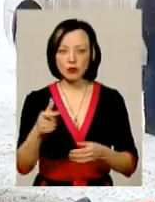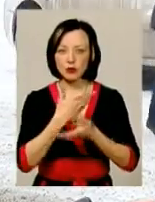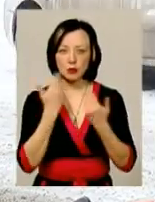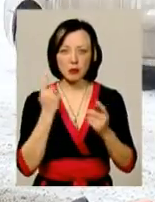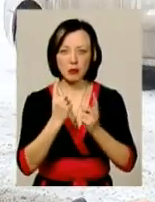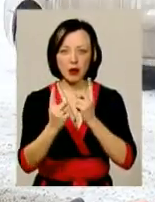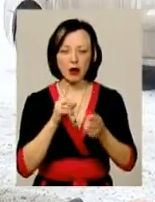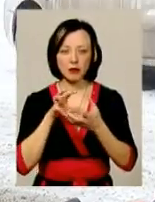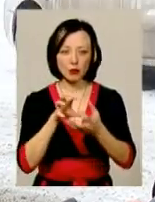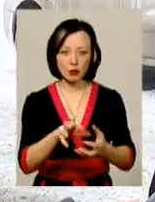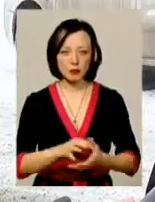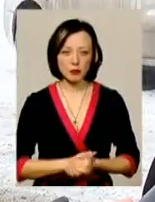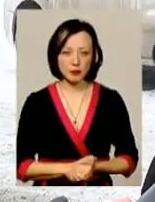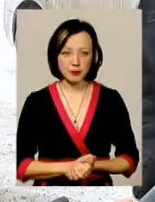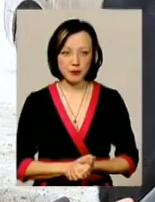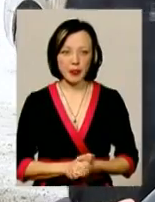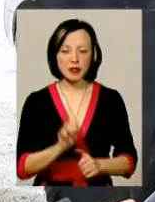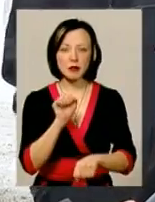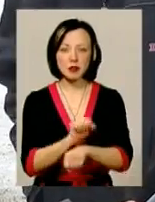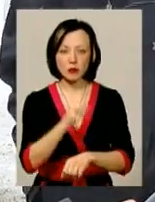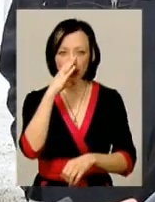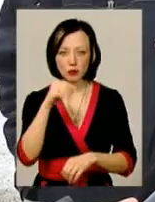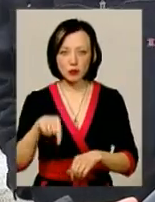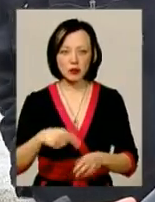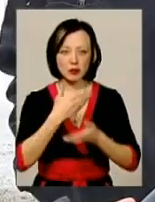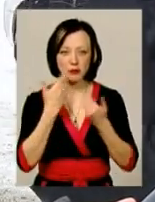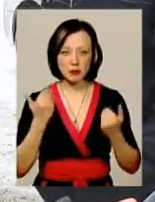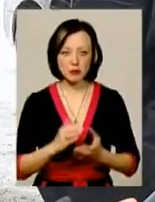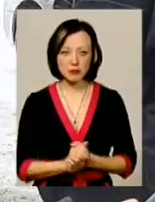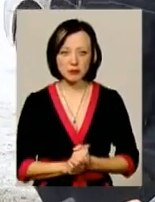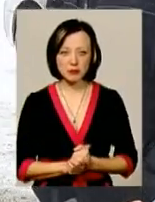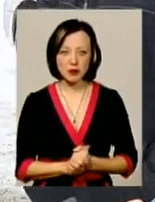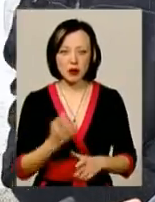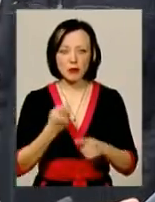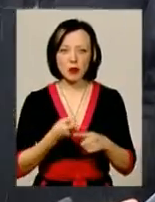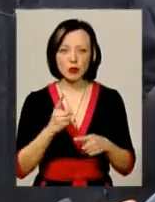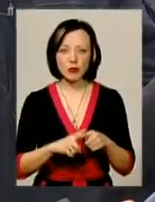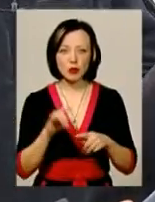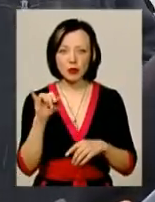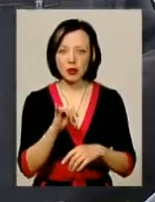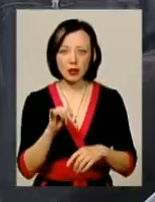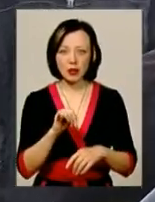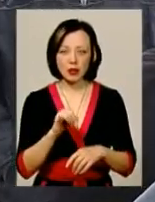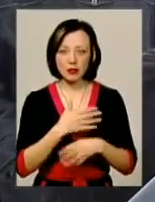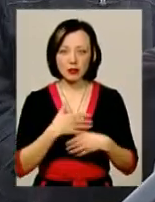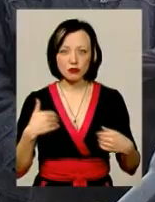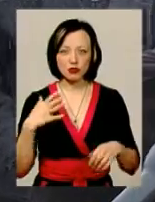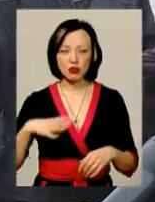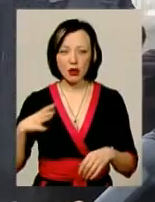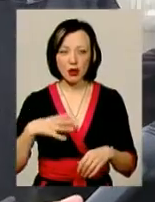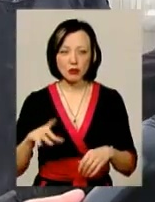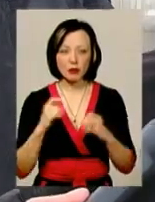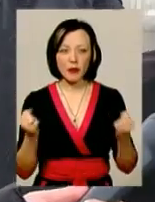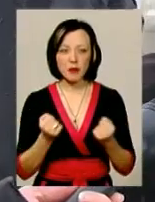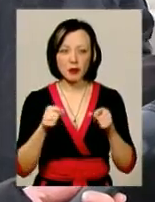ходять, забастовка не ходять маршрутки сюди. Тому і не стали чекати, щоб не